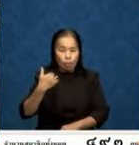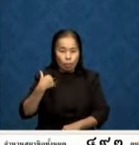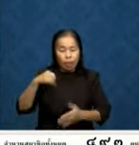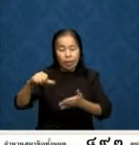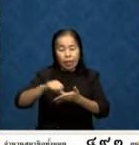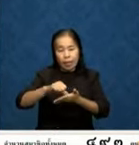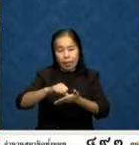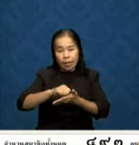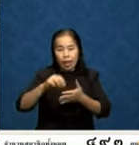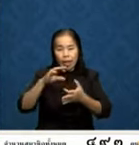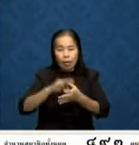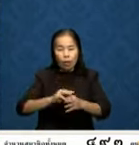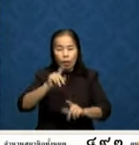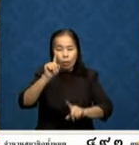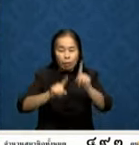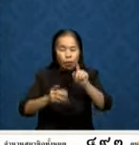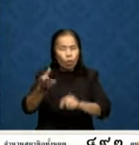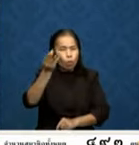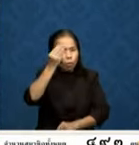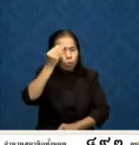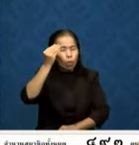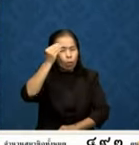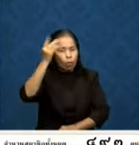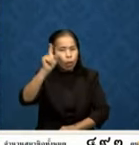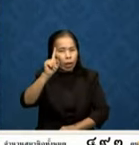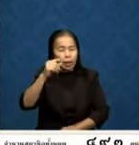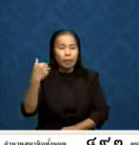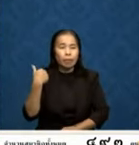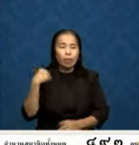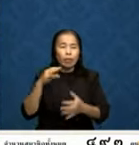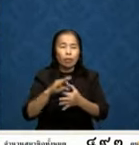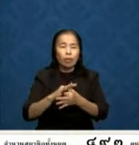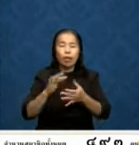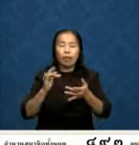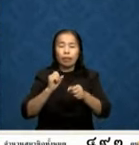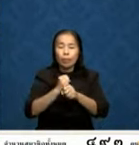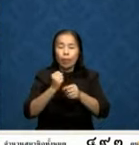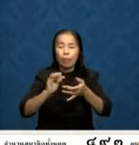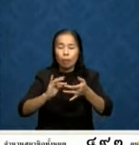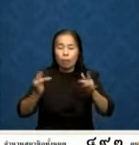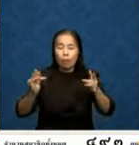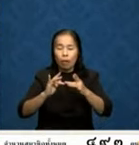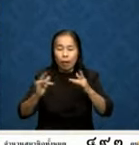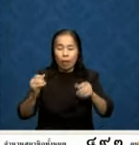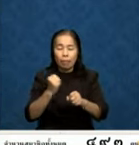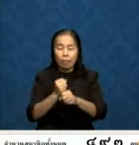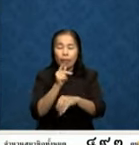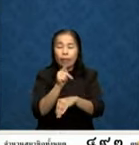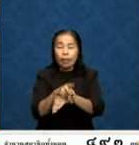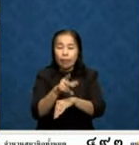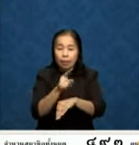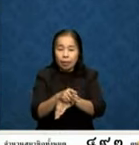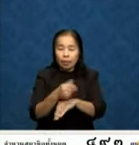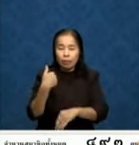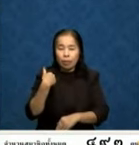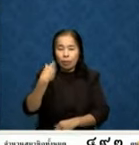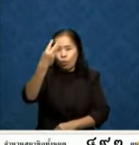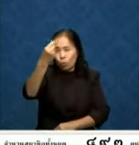ครับว่าเรื่องของการรับรู้เราเริ่มมีการเอาโซเชียลมีเดียไอ้โซเชียลลิสเทนนิ่งนะครับมาเริ่มปรับว่ามีรีชเท่าไ